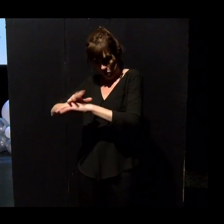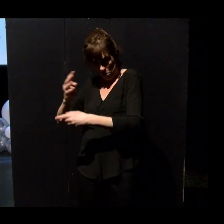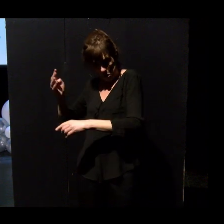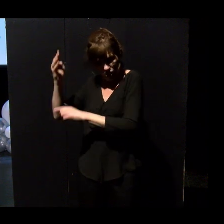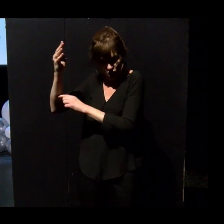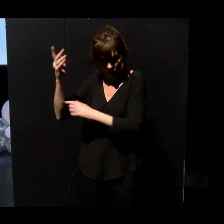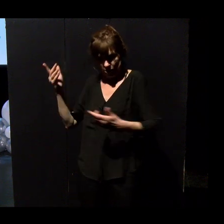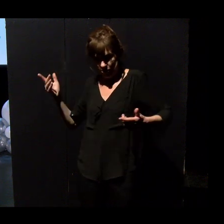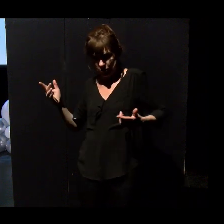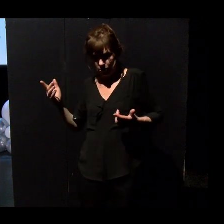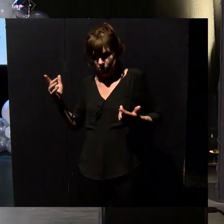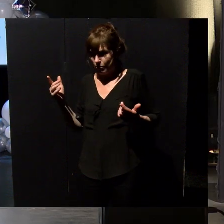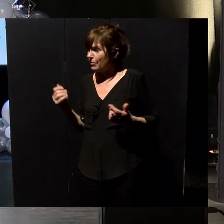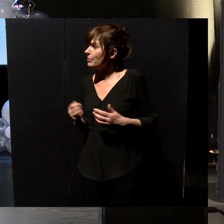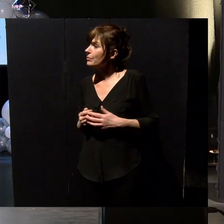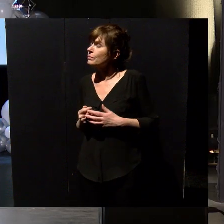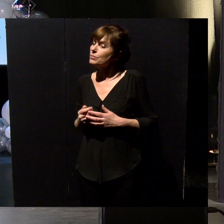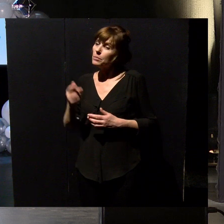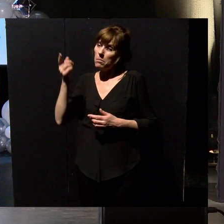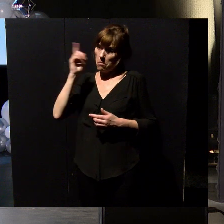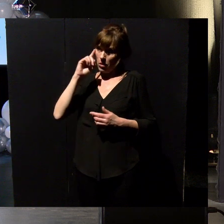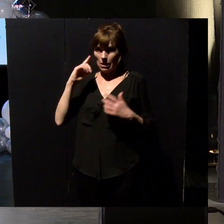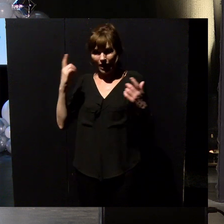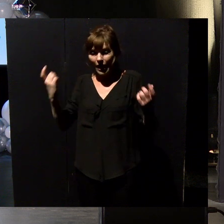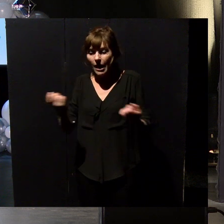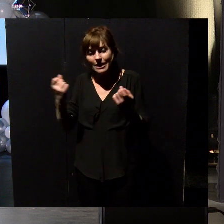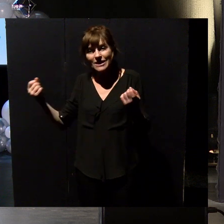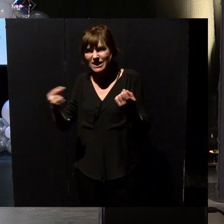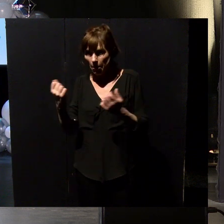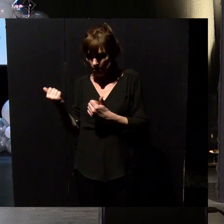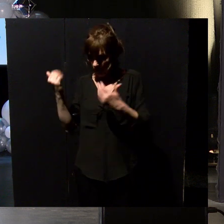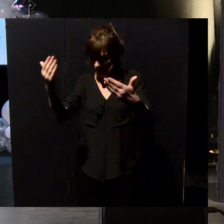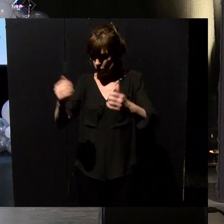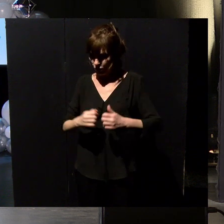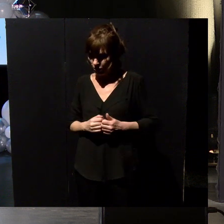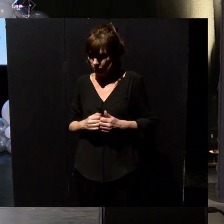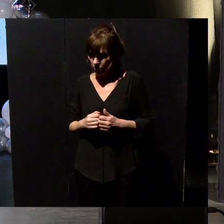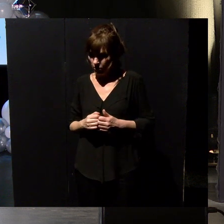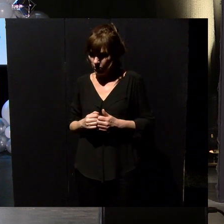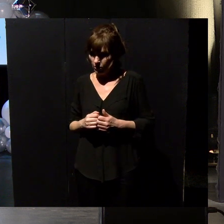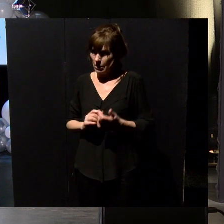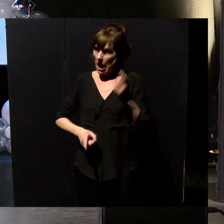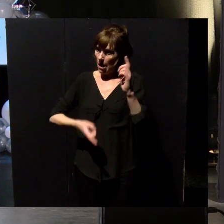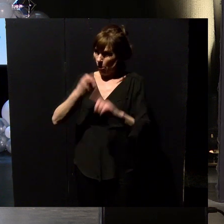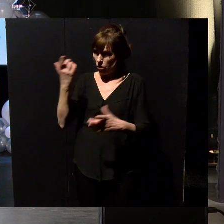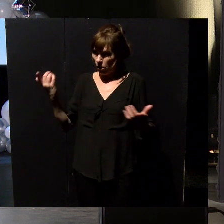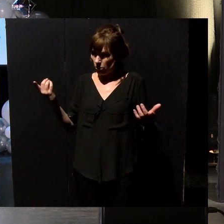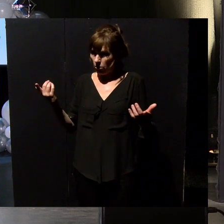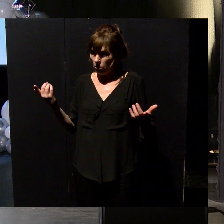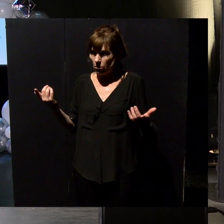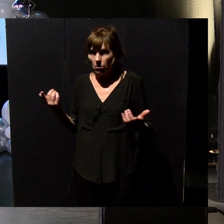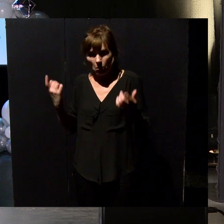collaboration de plusieurs compétences. Pour faire cette rééducation, il fallait avoir les bons ingrédients